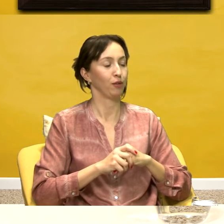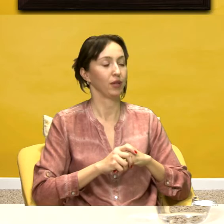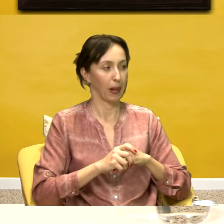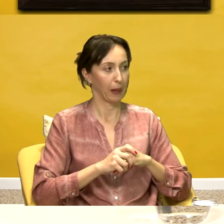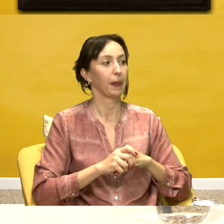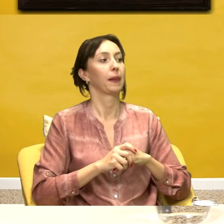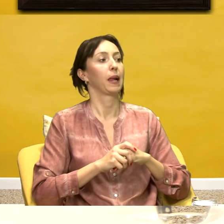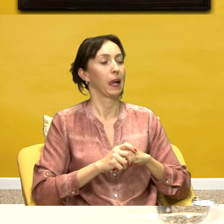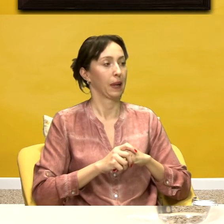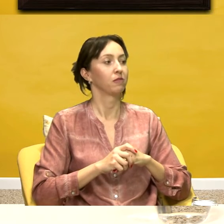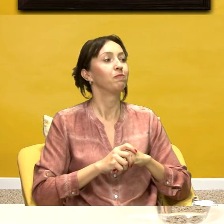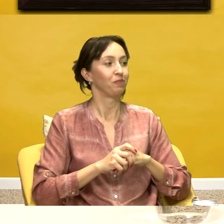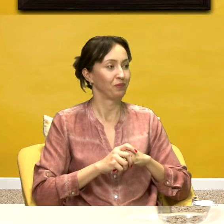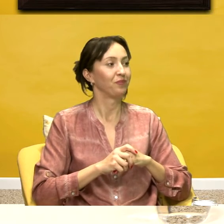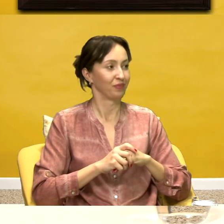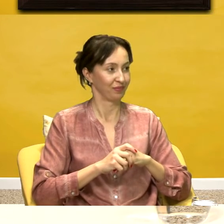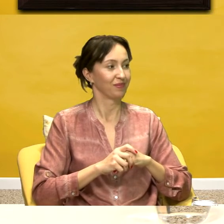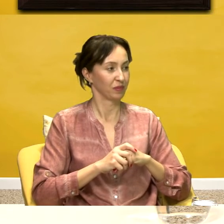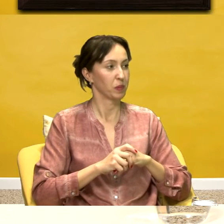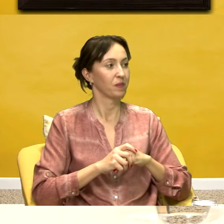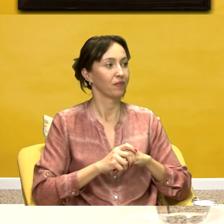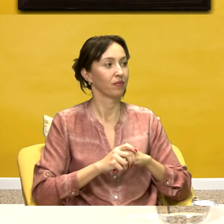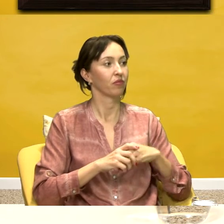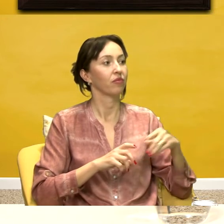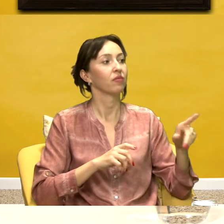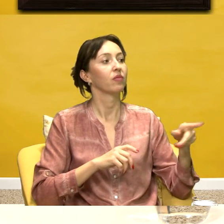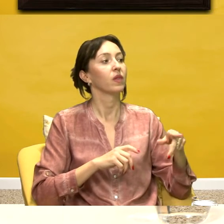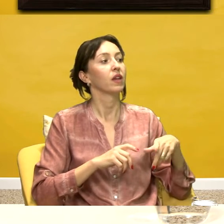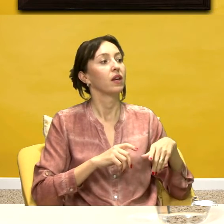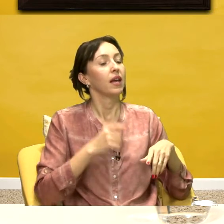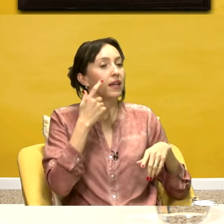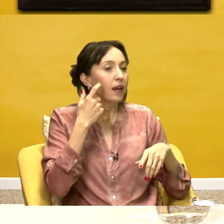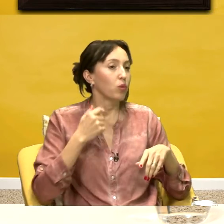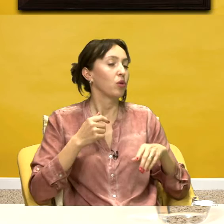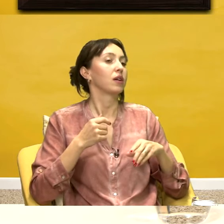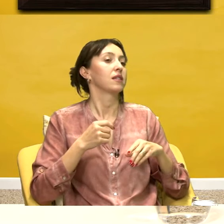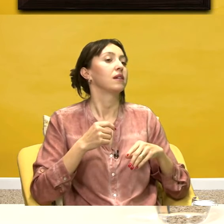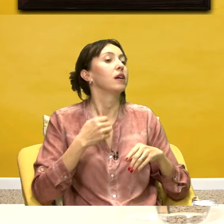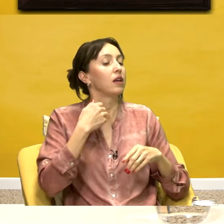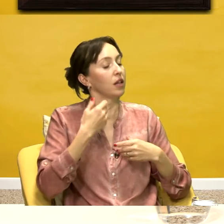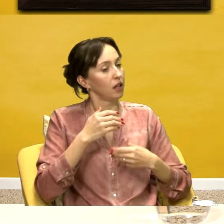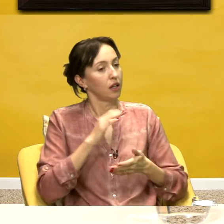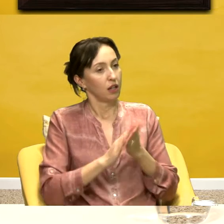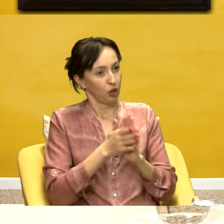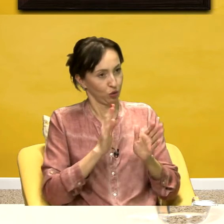copilului sau dormi cu frică ca să-l auzi. Cum s-a descurcat ea?